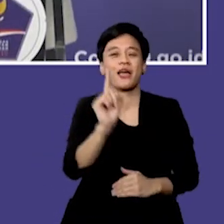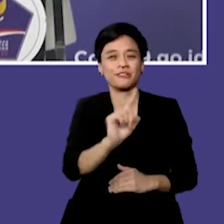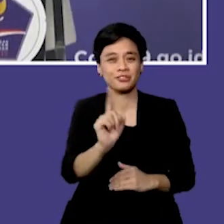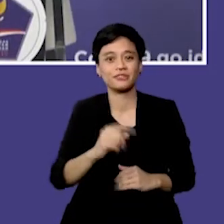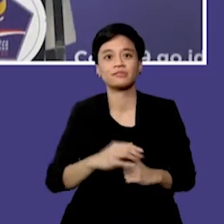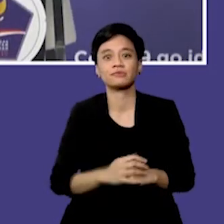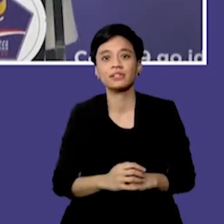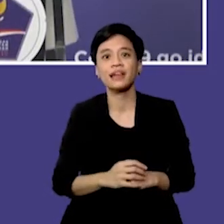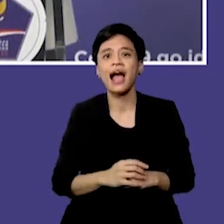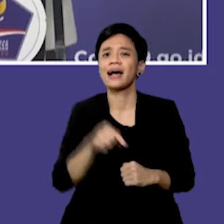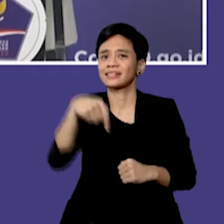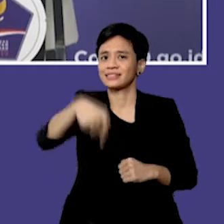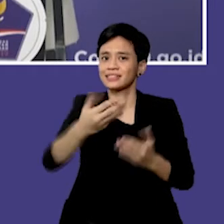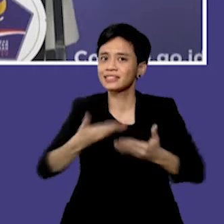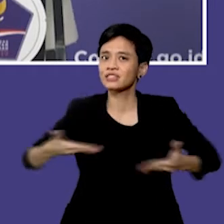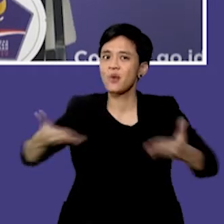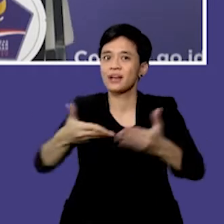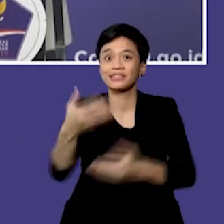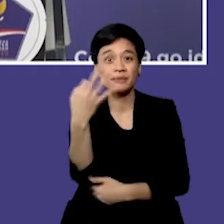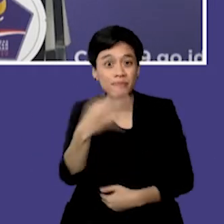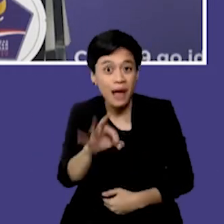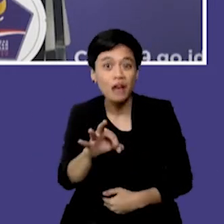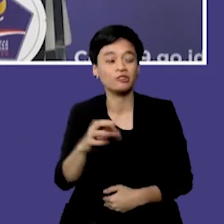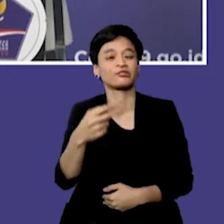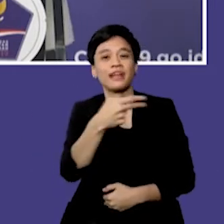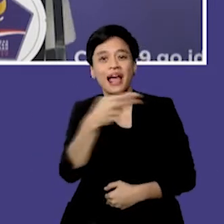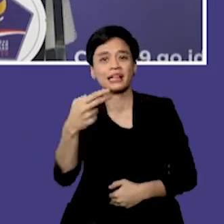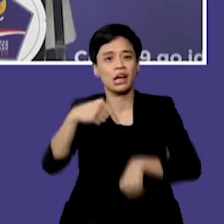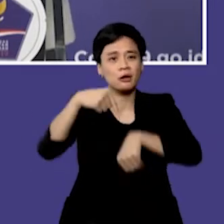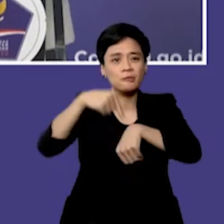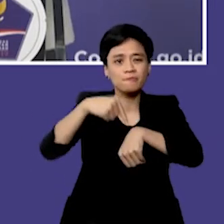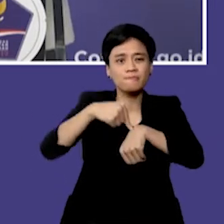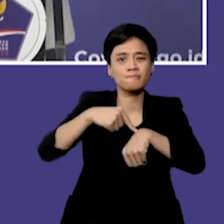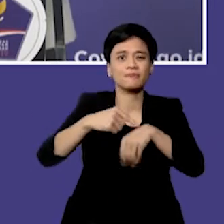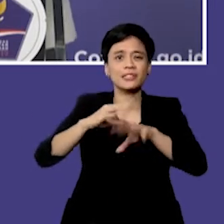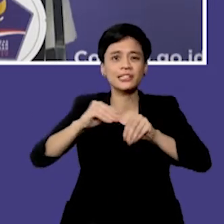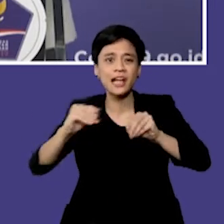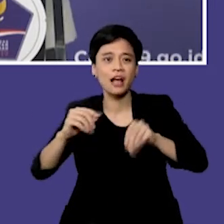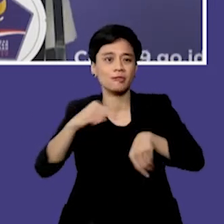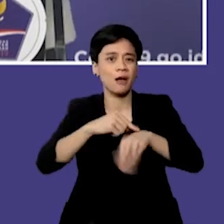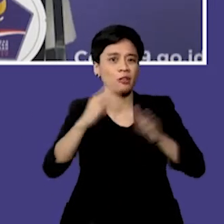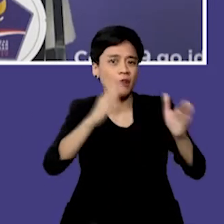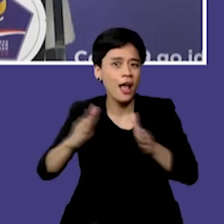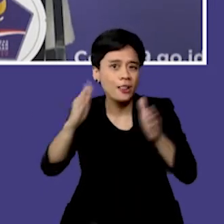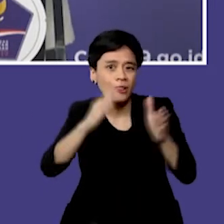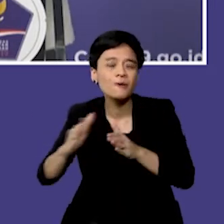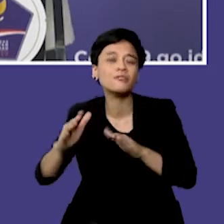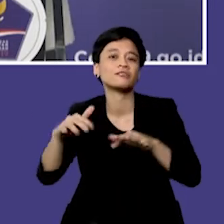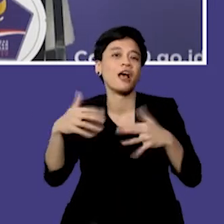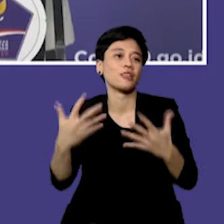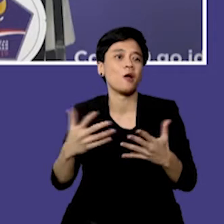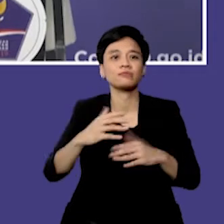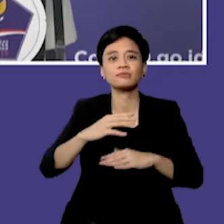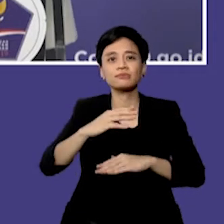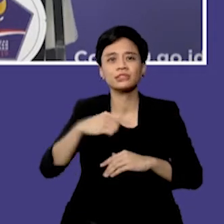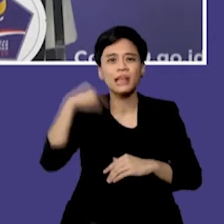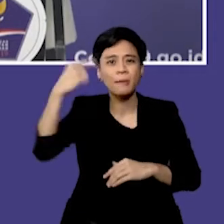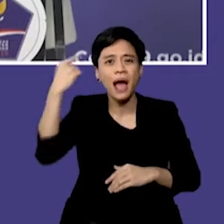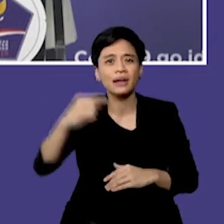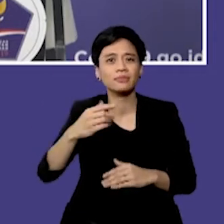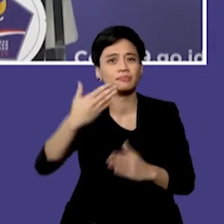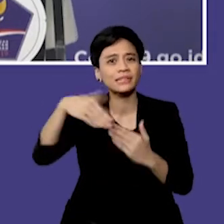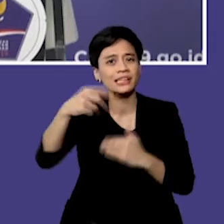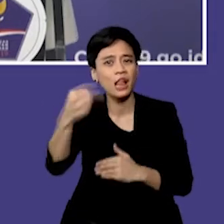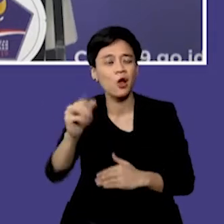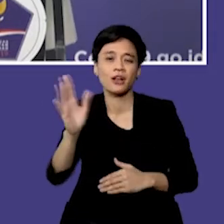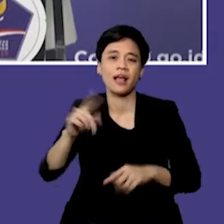kebiasaan baru di mana kita menjalani kebijakan pengaturan waktu kerja, penggiliran hari kerja, pergantian hari berkantor,